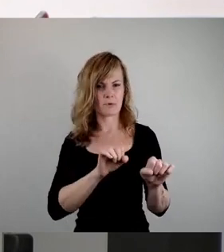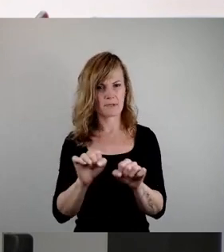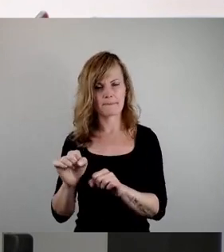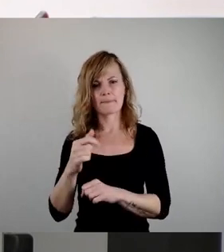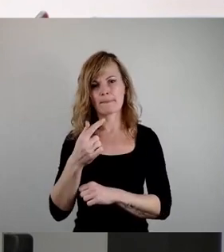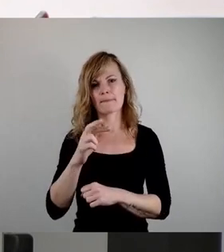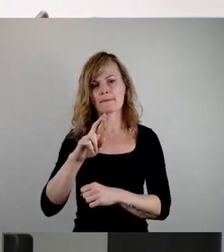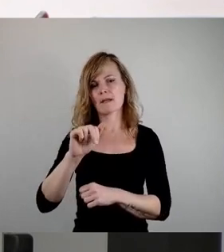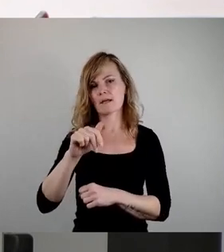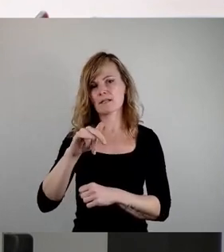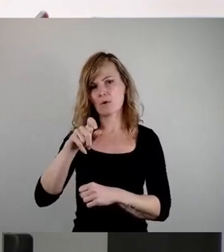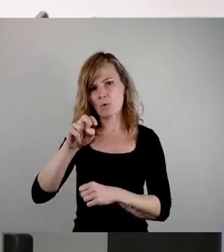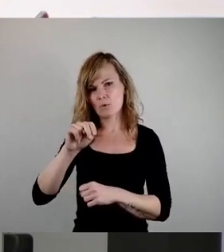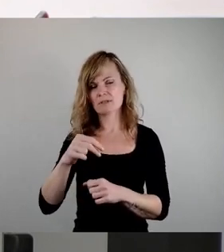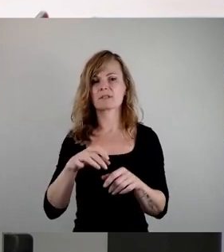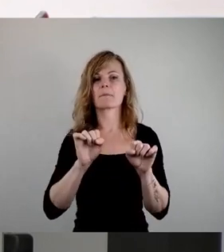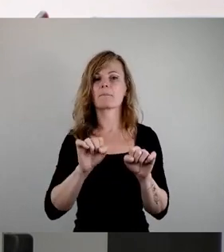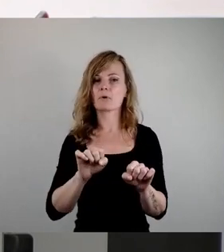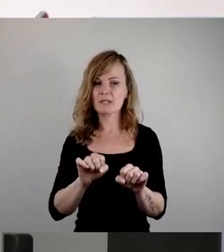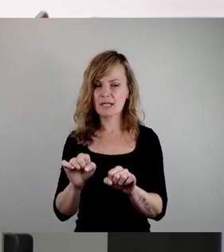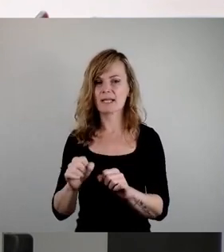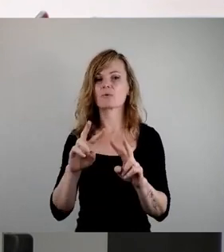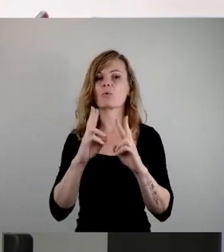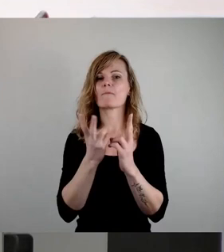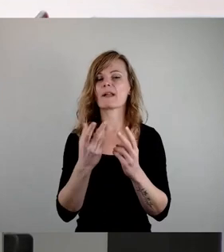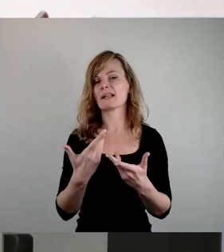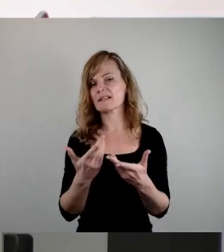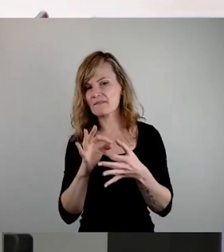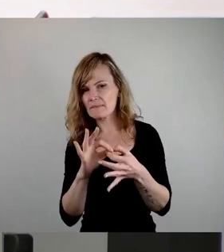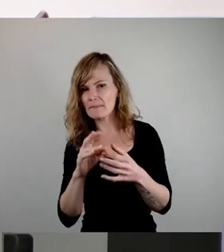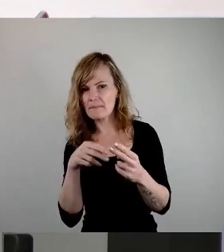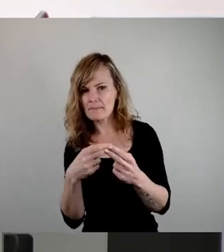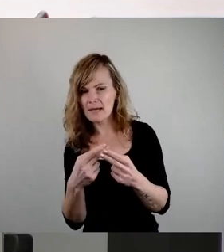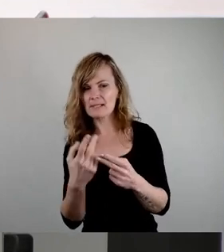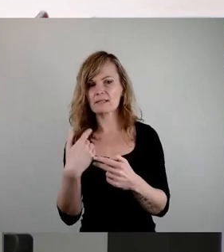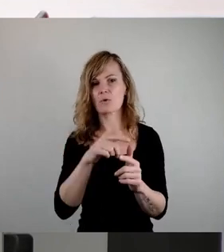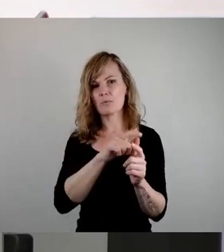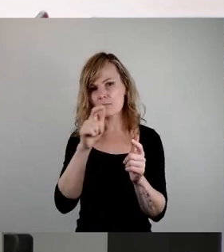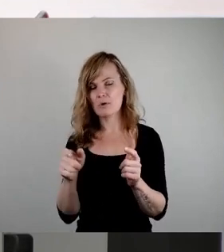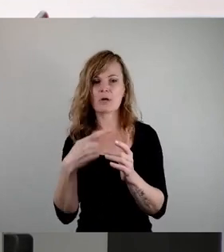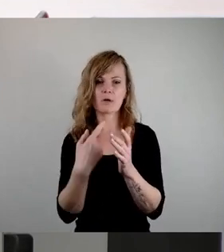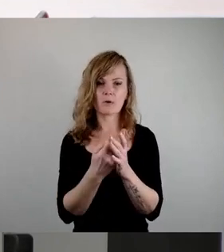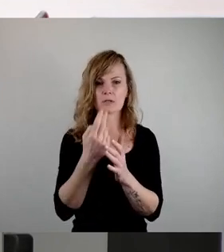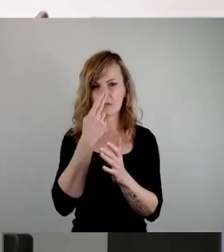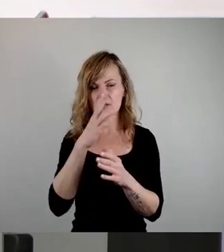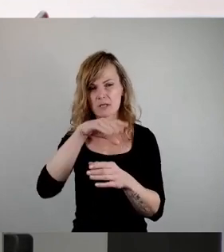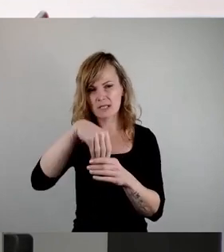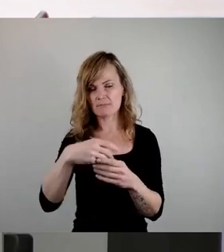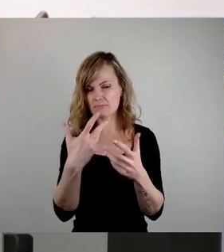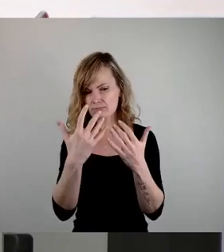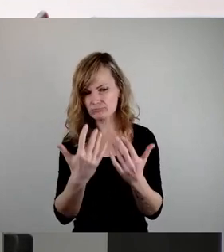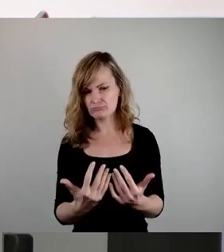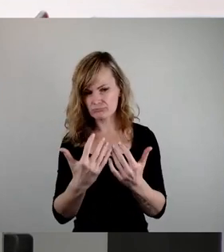Trassierungsvarianten, die Umweltverträglichkeit und auch die Kosten der Brückenvarianten berücksichtigt wurden. Das Fazit dieser Betrachtung